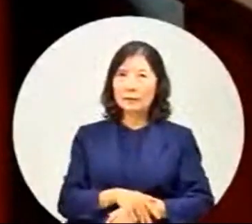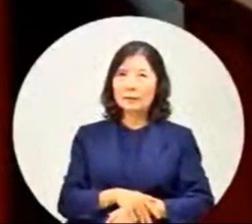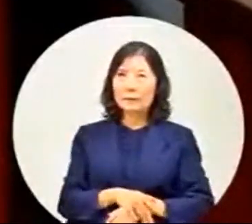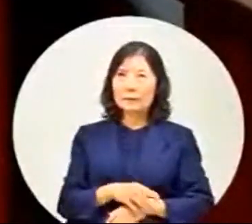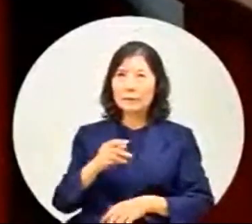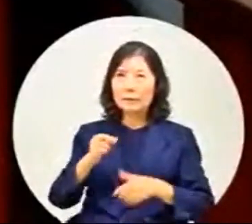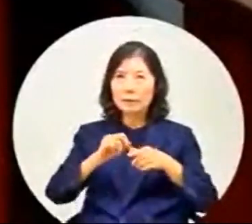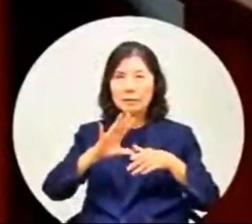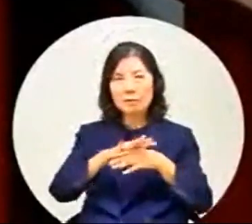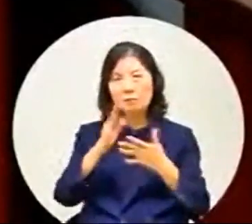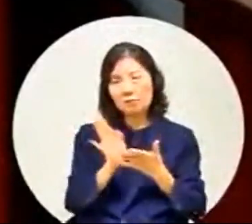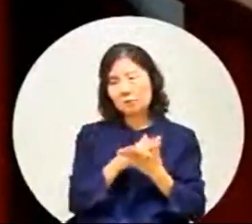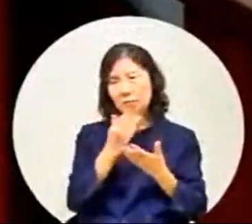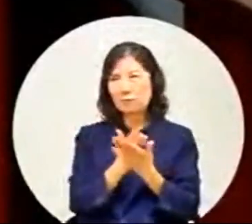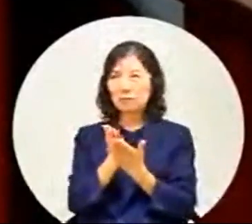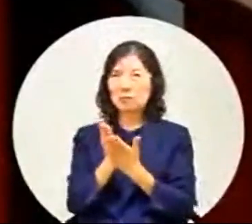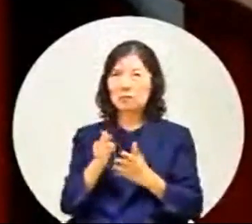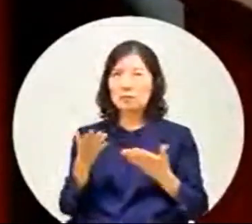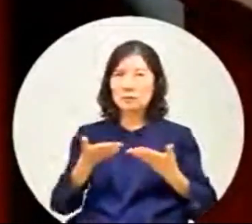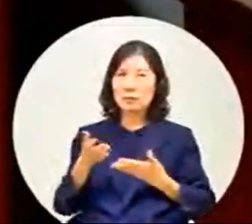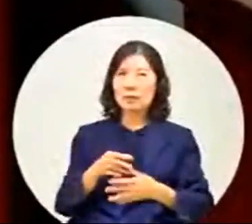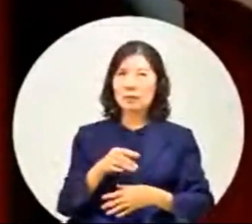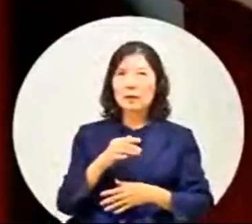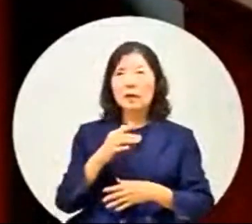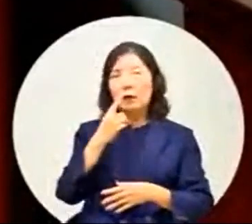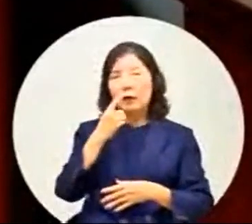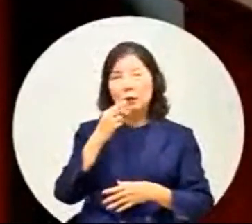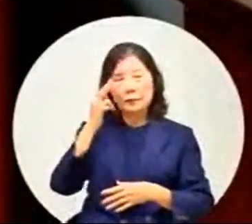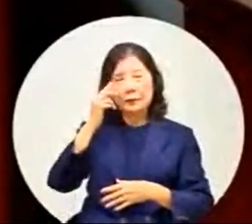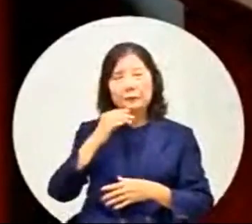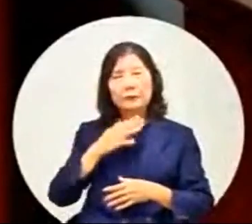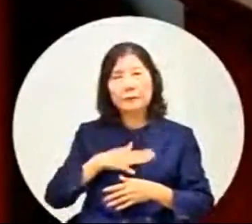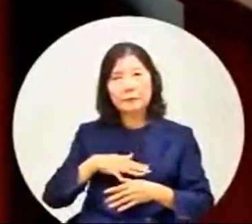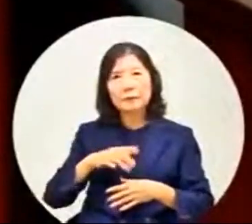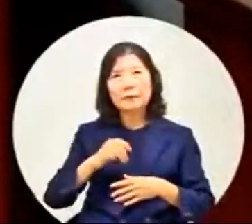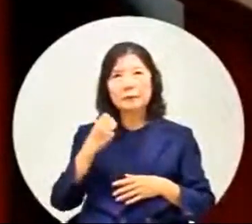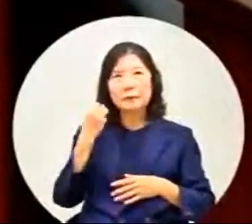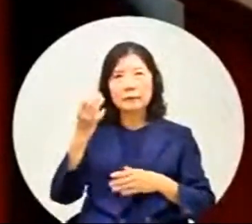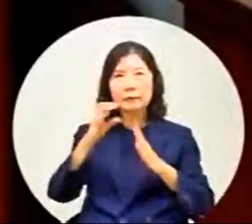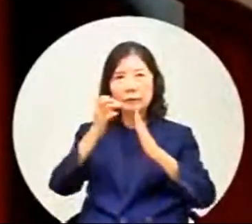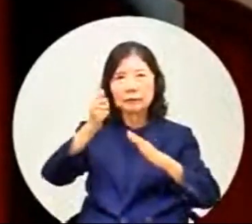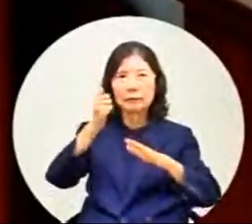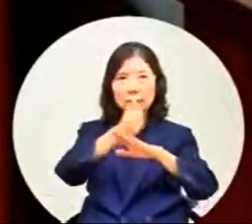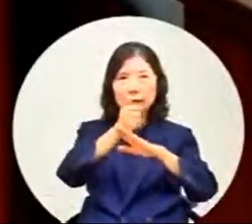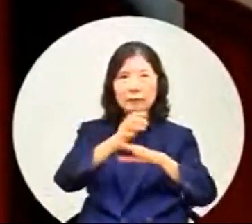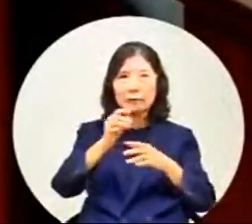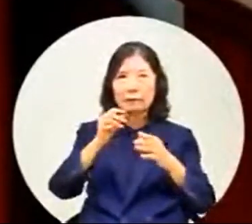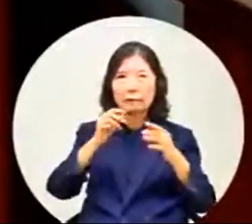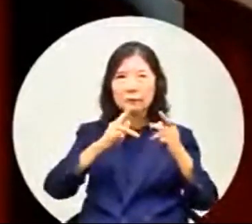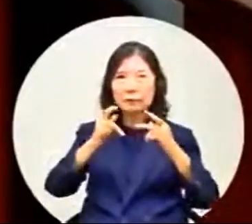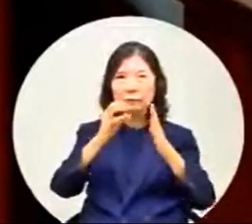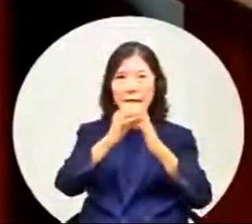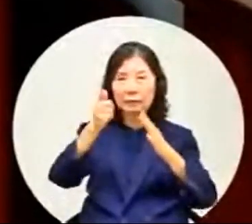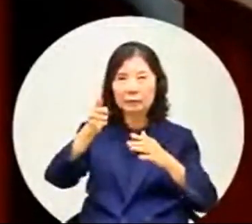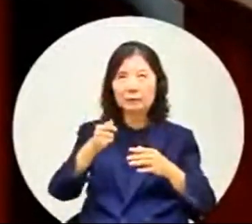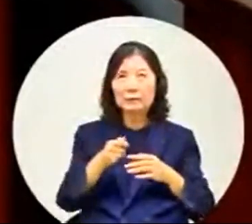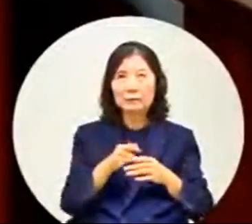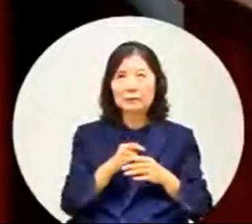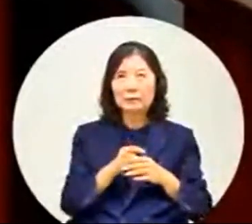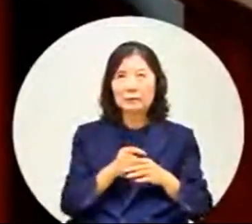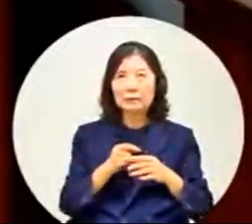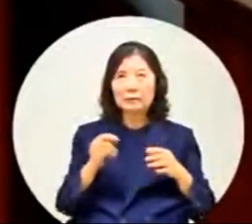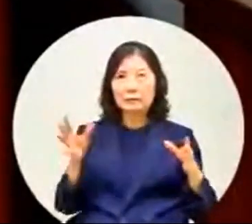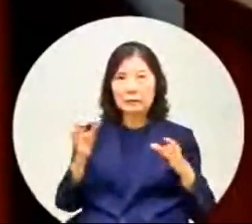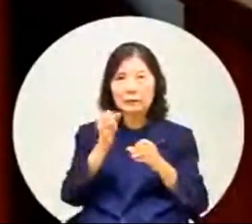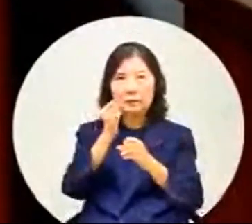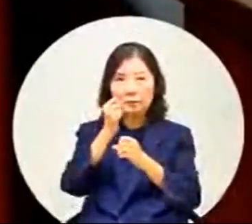公文不见了等等。那我也很欣慰，我们的新任的局长来了以后呢，捷运局长也要求这些同仁们把